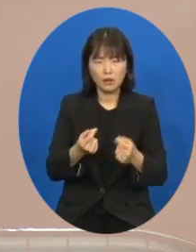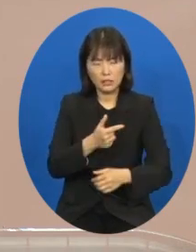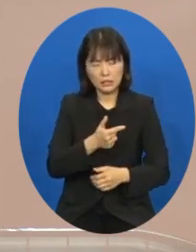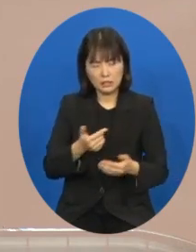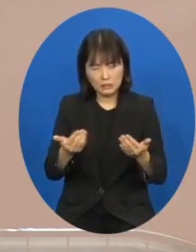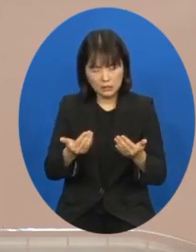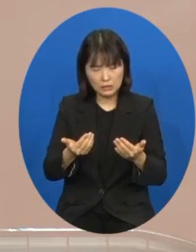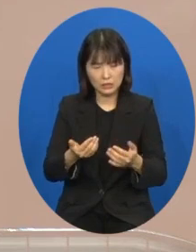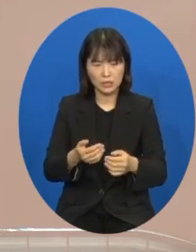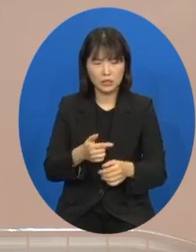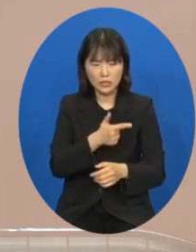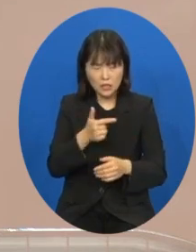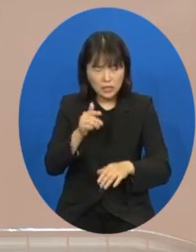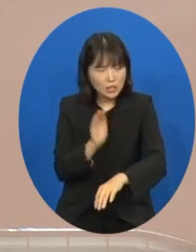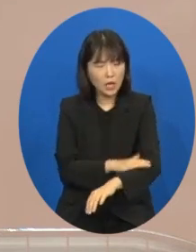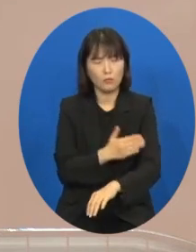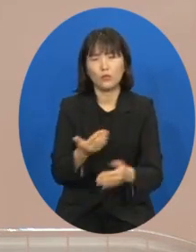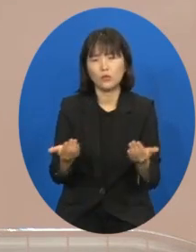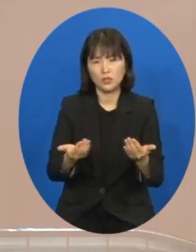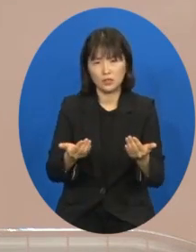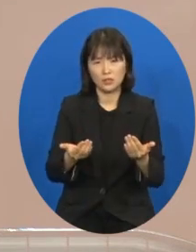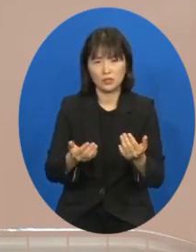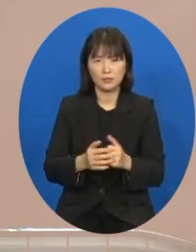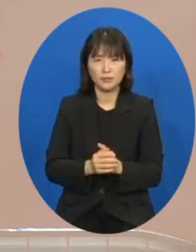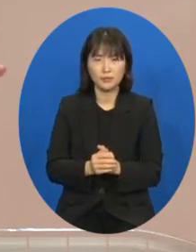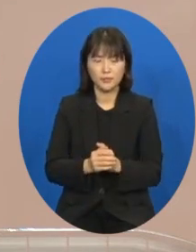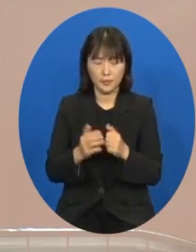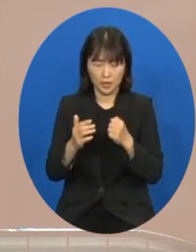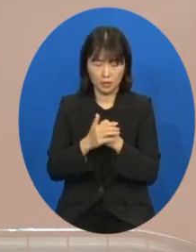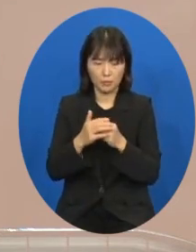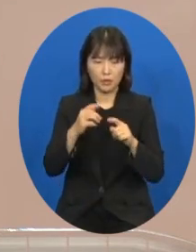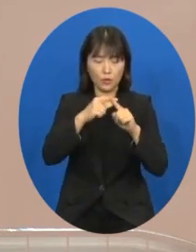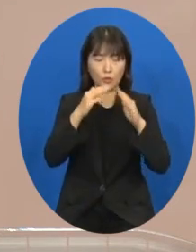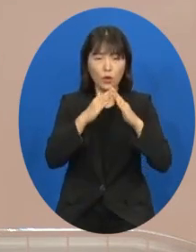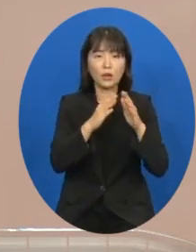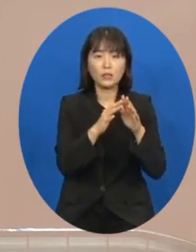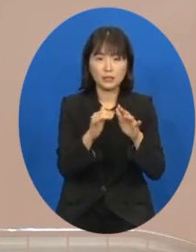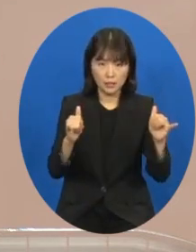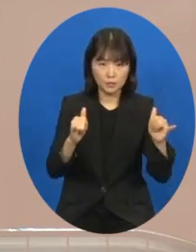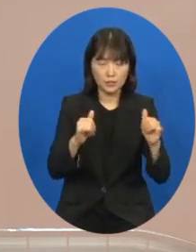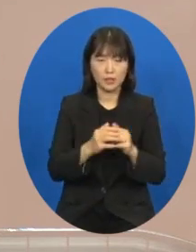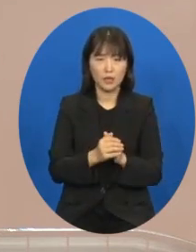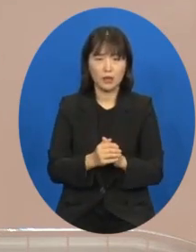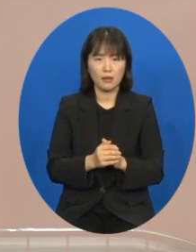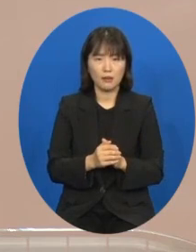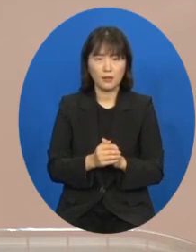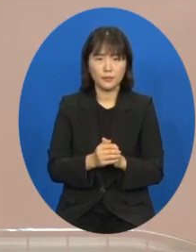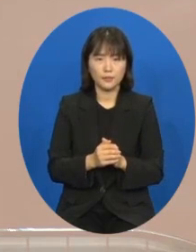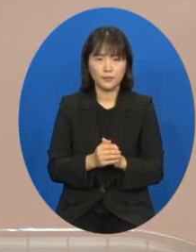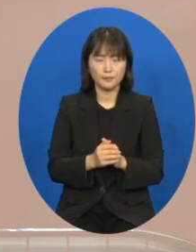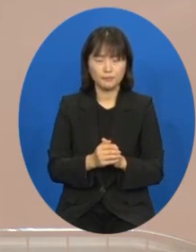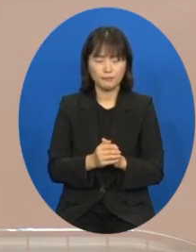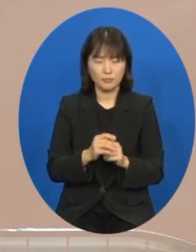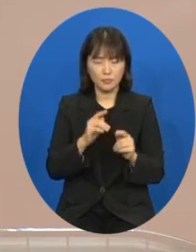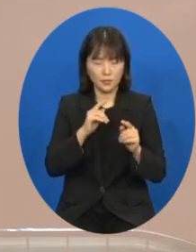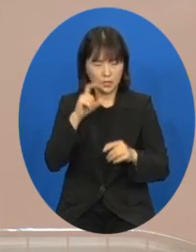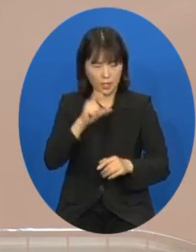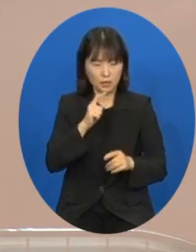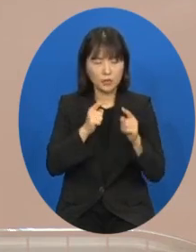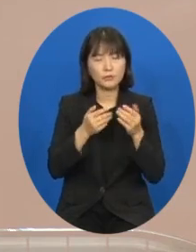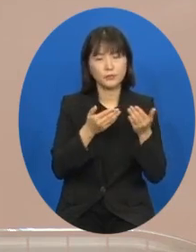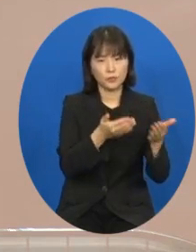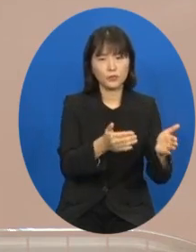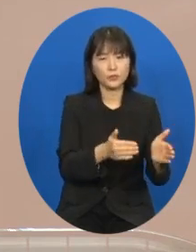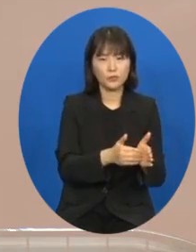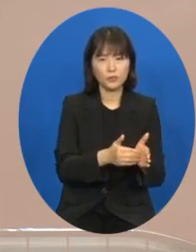하고 있는 거더라고. 그래서 교우들에게 아주 정색을 하고 말씀을 드렸어요.